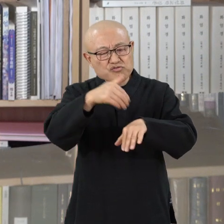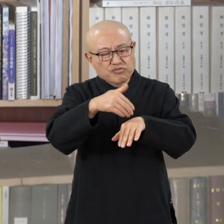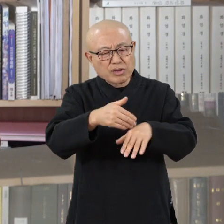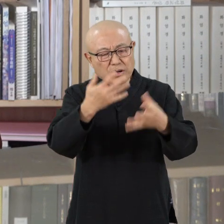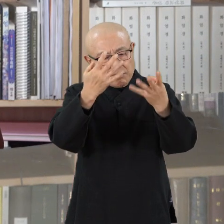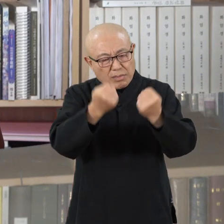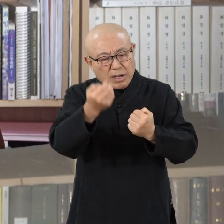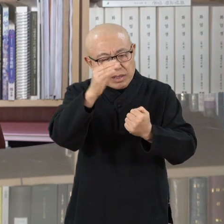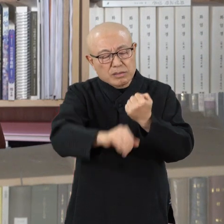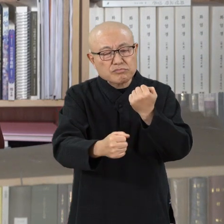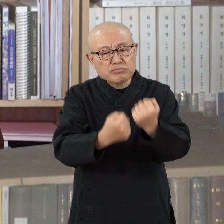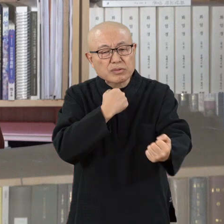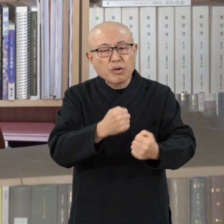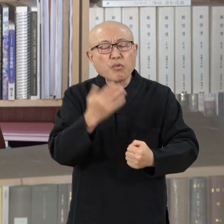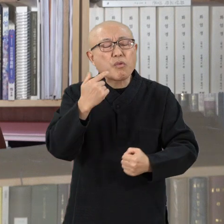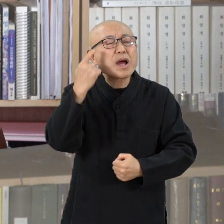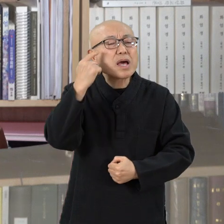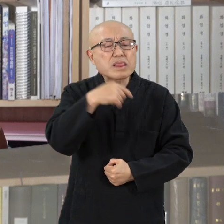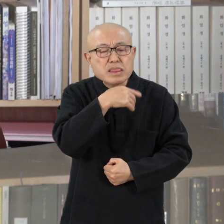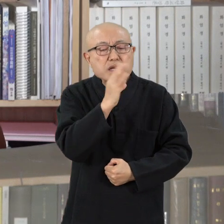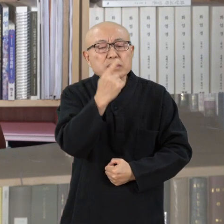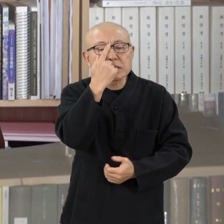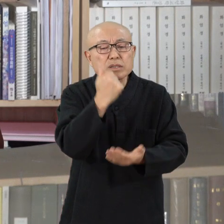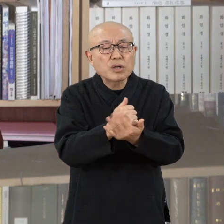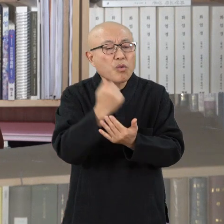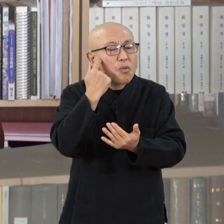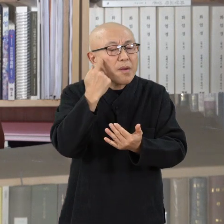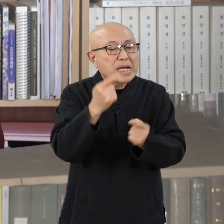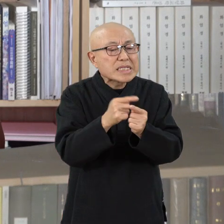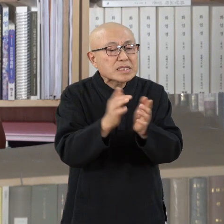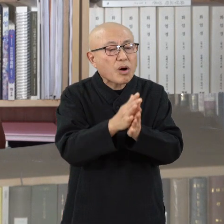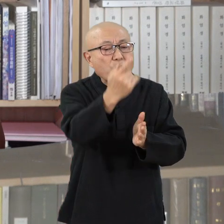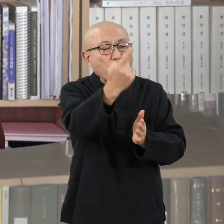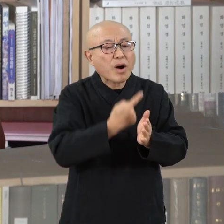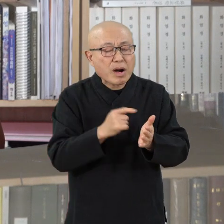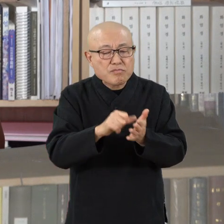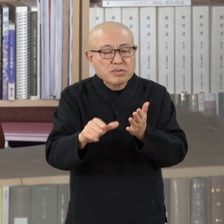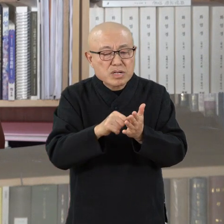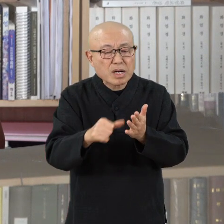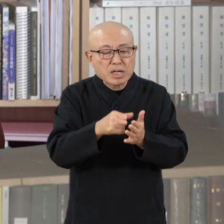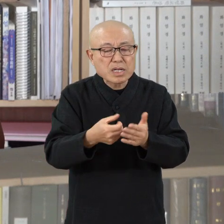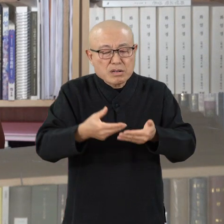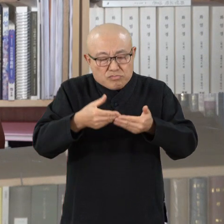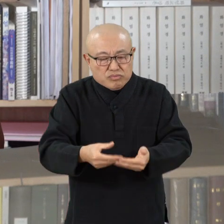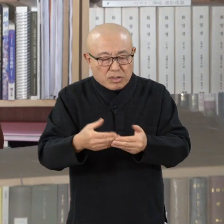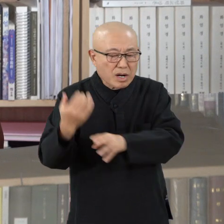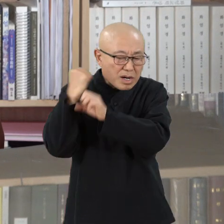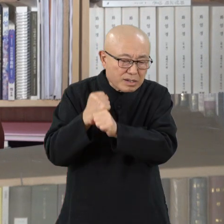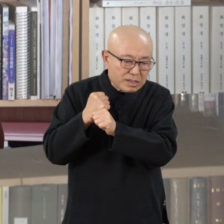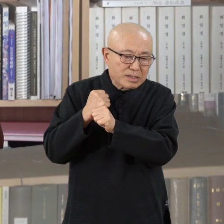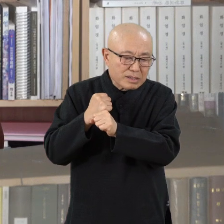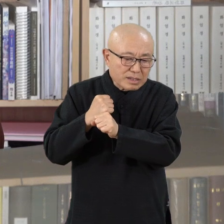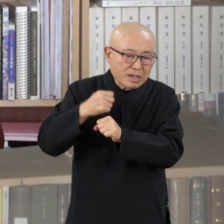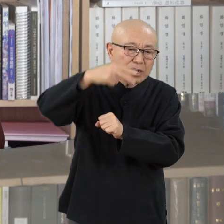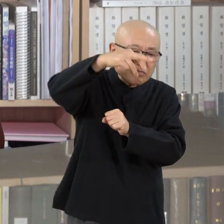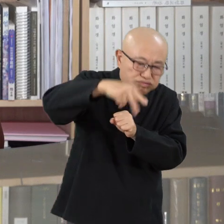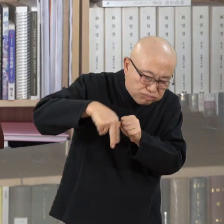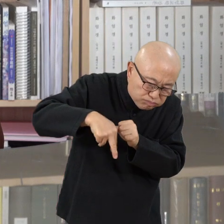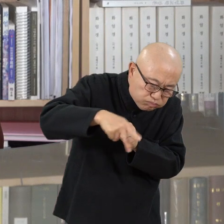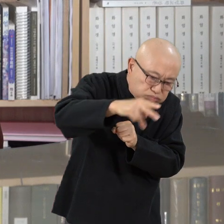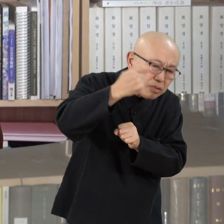있다고 들었는데 노스님께서 여기까지 이 먼 그 바다까지 오셔갖고 이렇게 장을